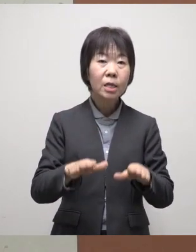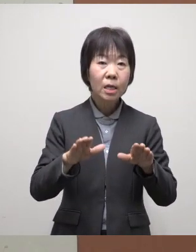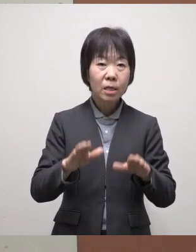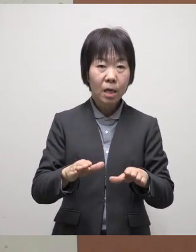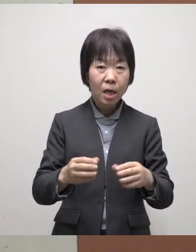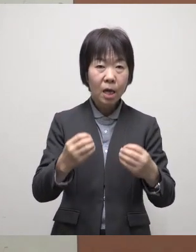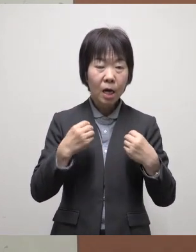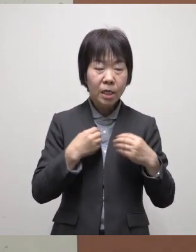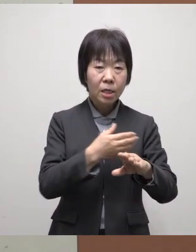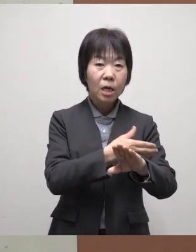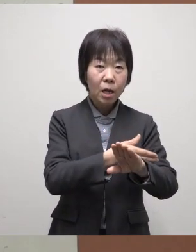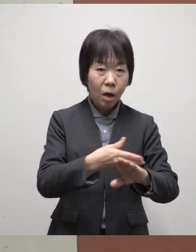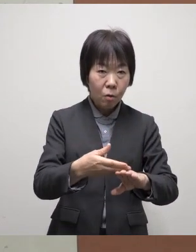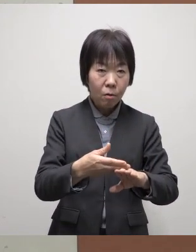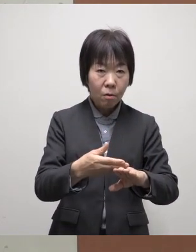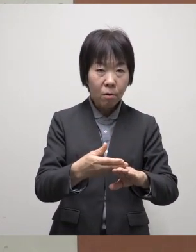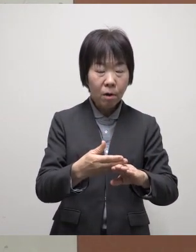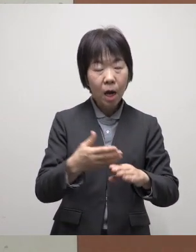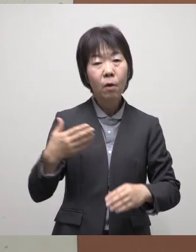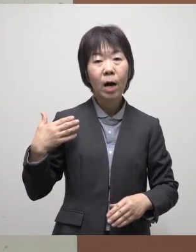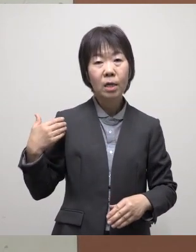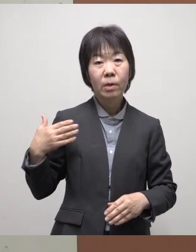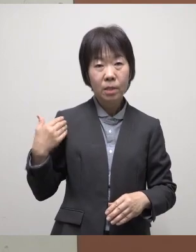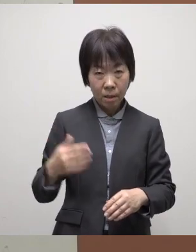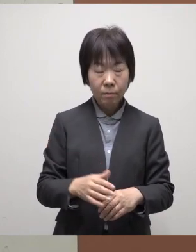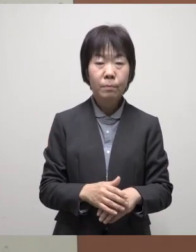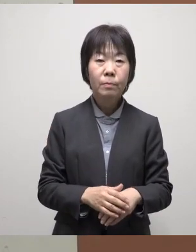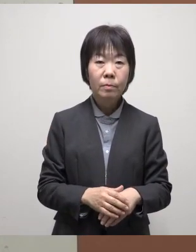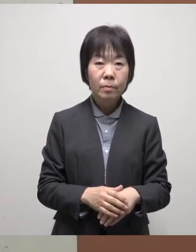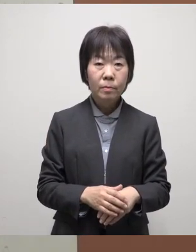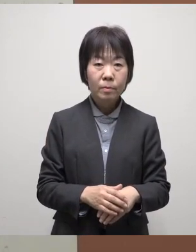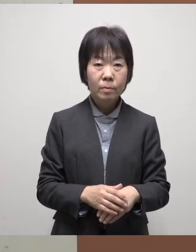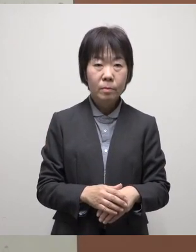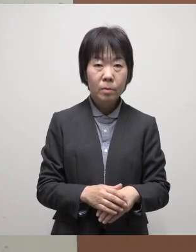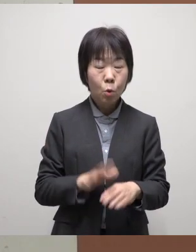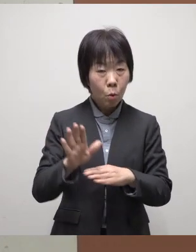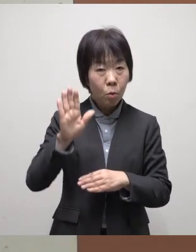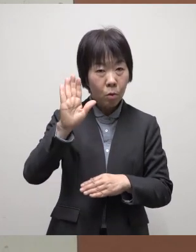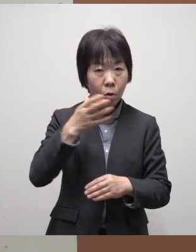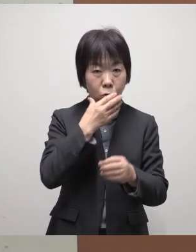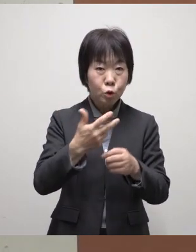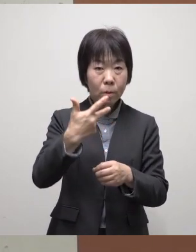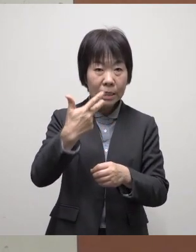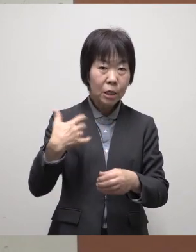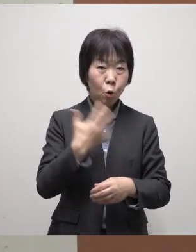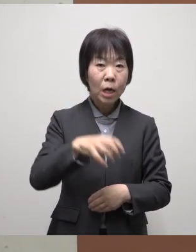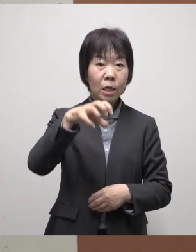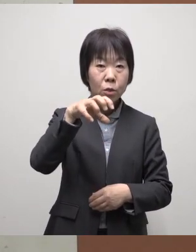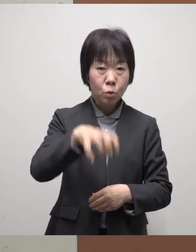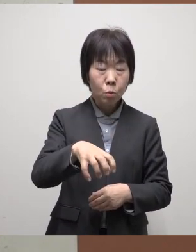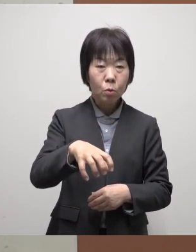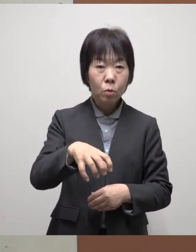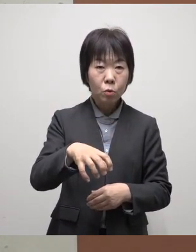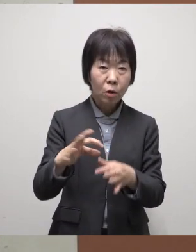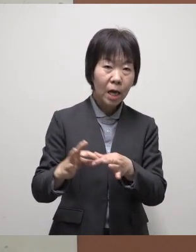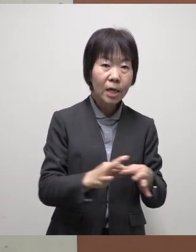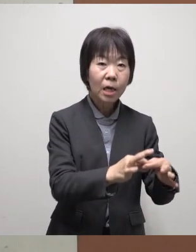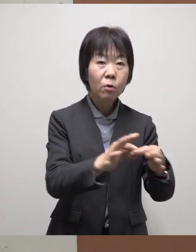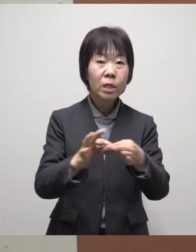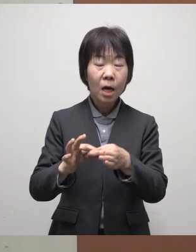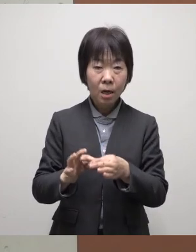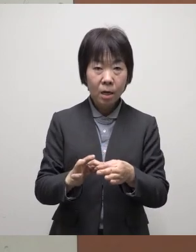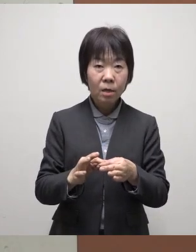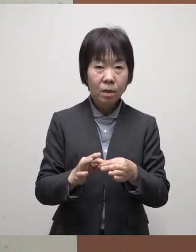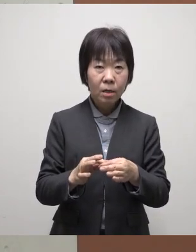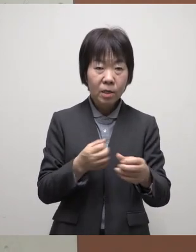感染経路が明らかではありません今後福島市保健所等等連携をしながら